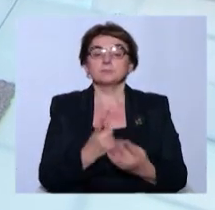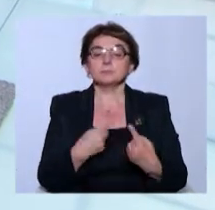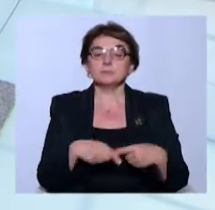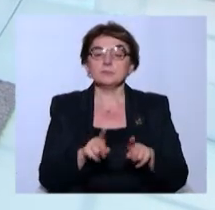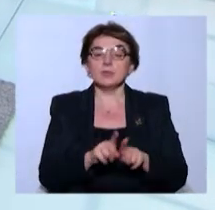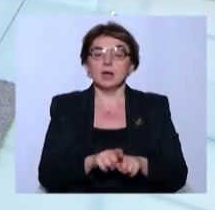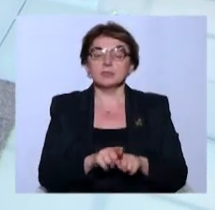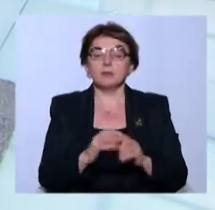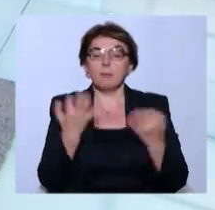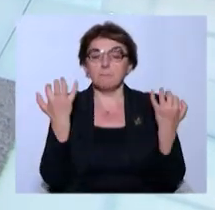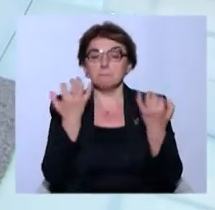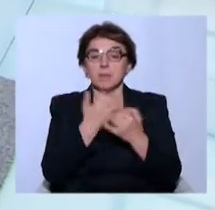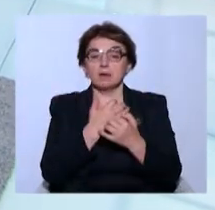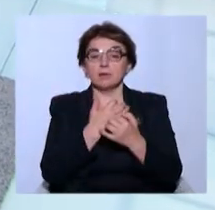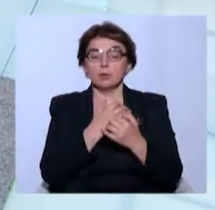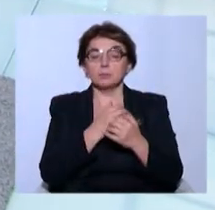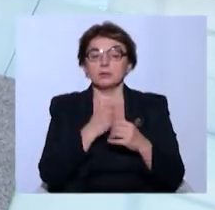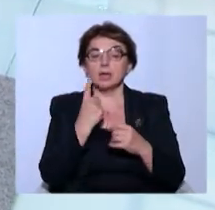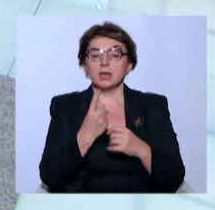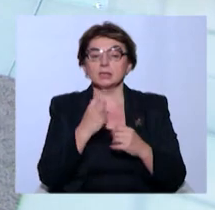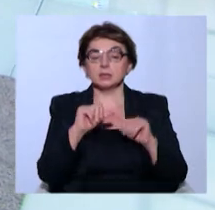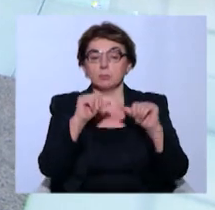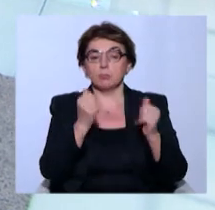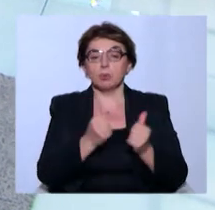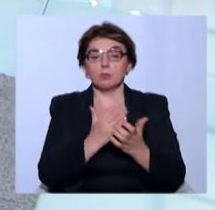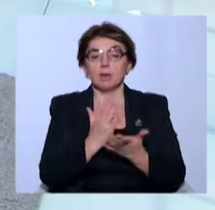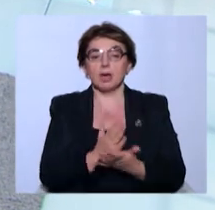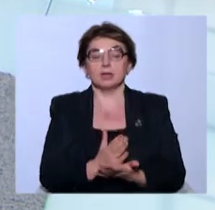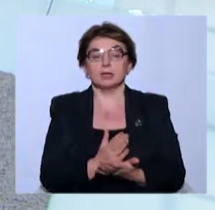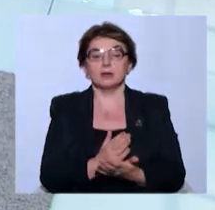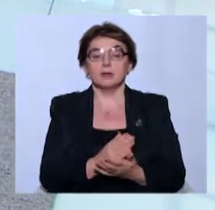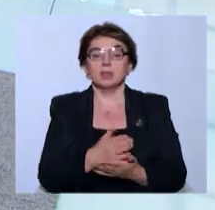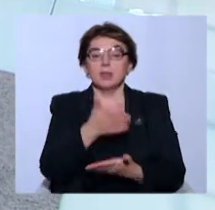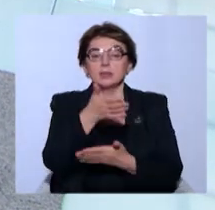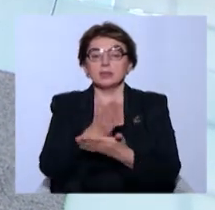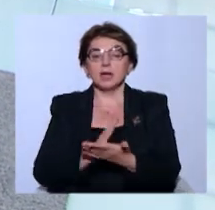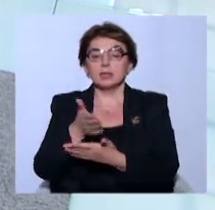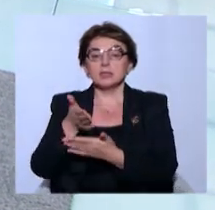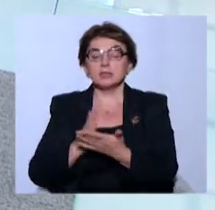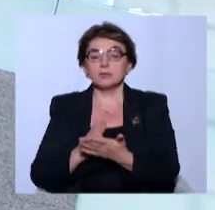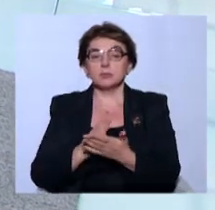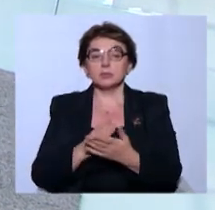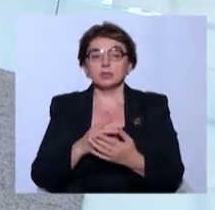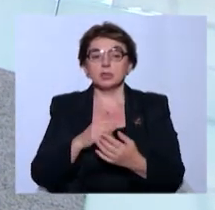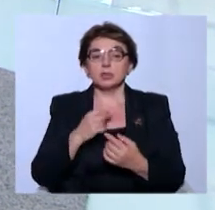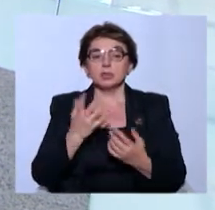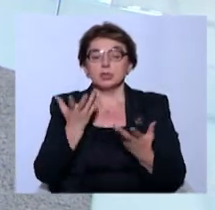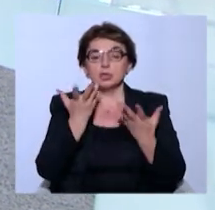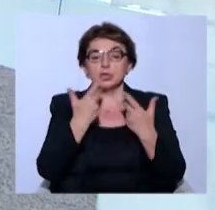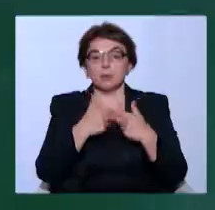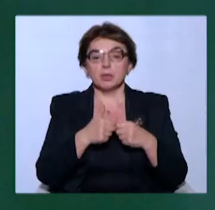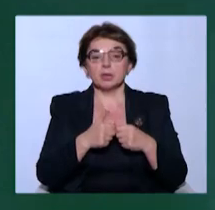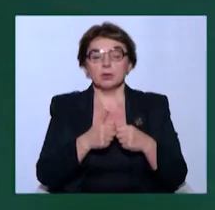რომელიც შემოსაზღვრავს ისეთ კონტურს, რომელიც გავს ან მცენარეს, ან